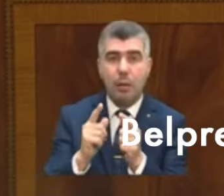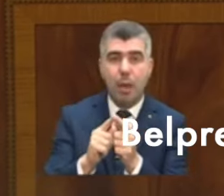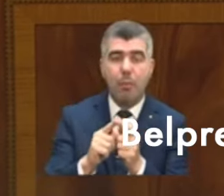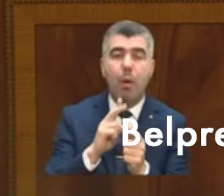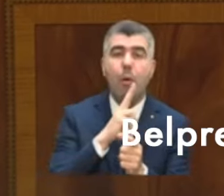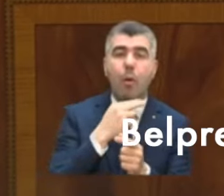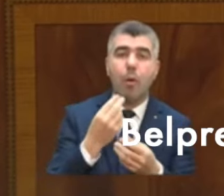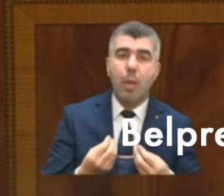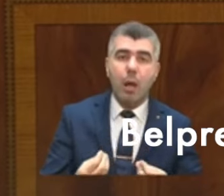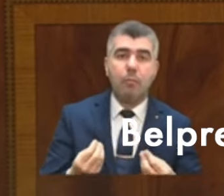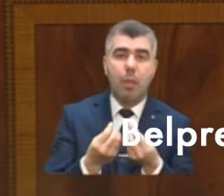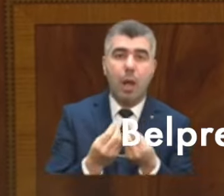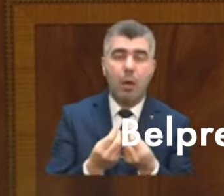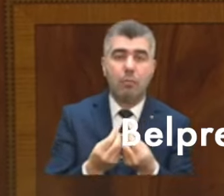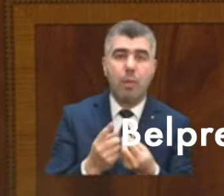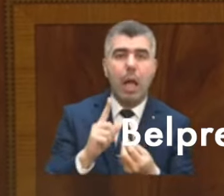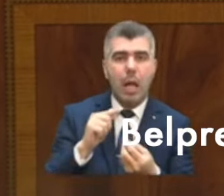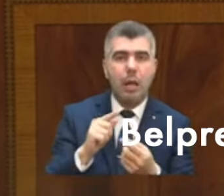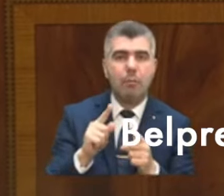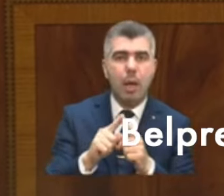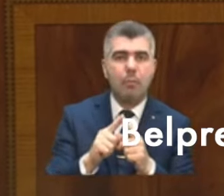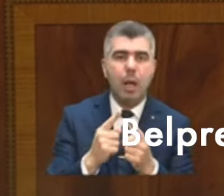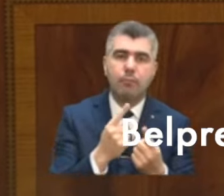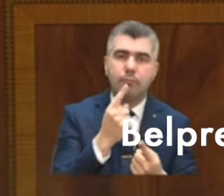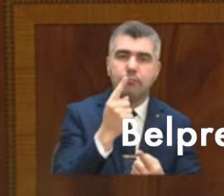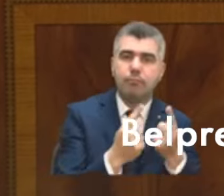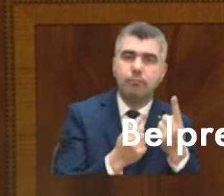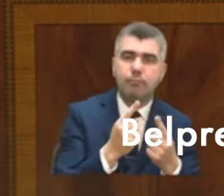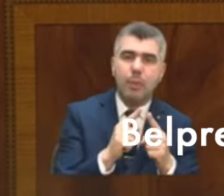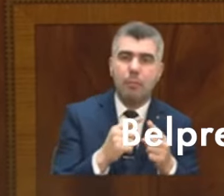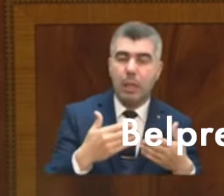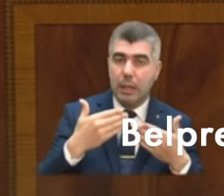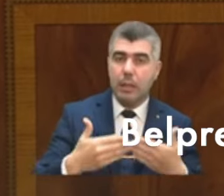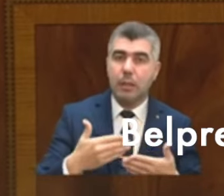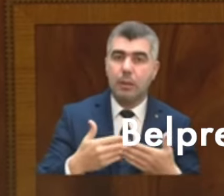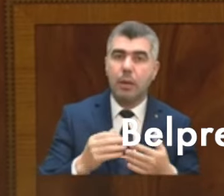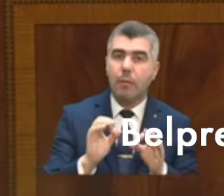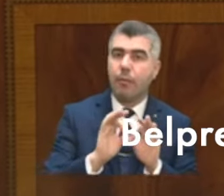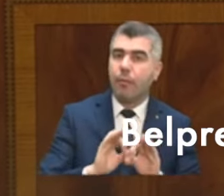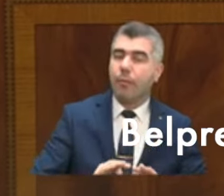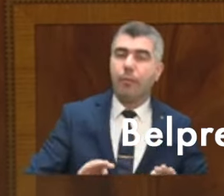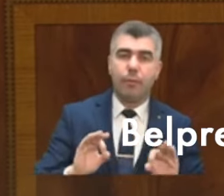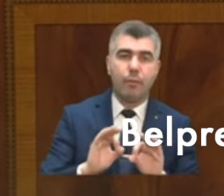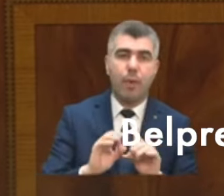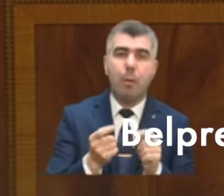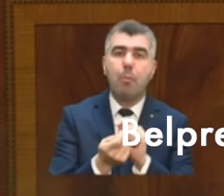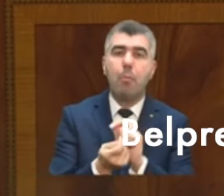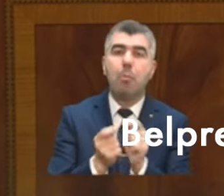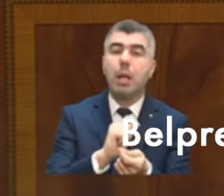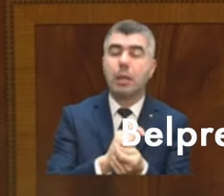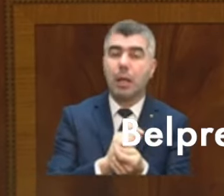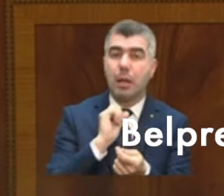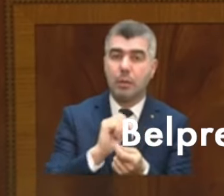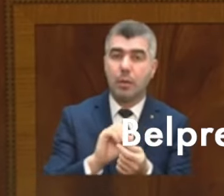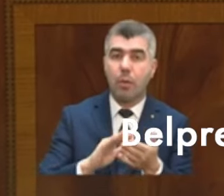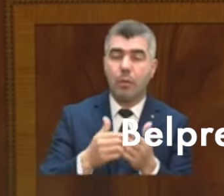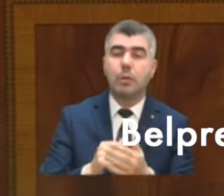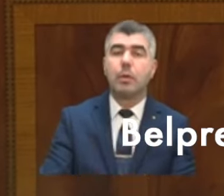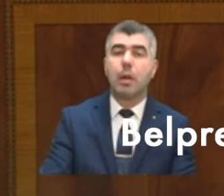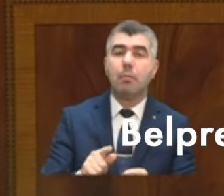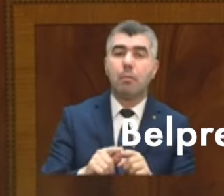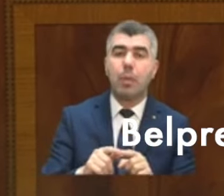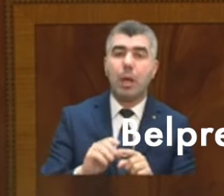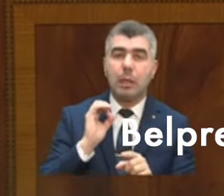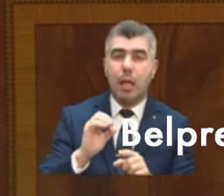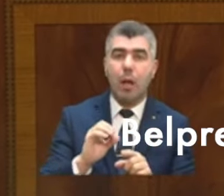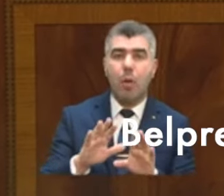الكبرى عرفت انحرافا عن اهدافها خلال الولايه الحاليه حيث تحولت الى وسيله لتفويت ملكيه بعض